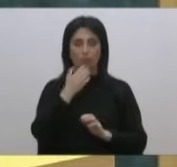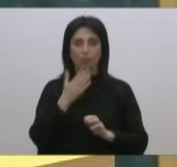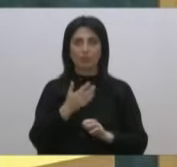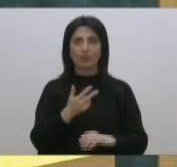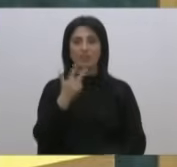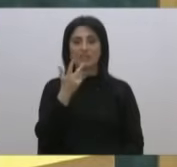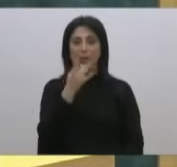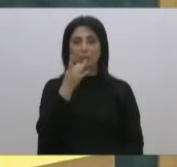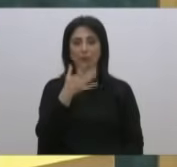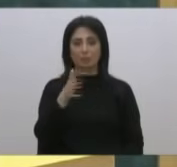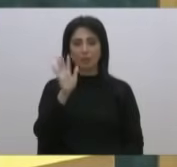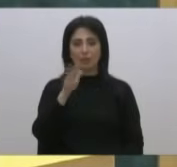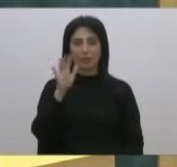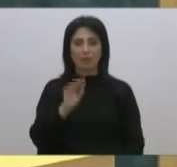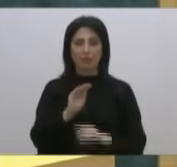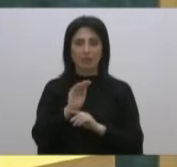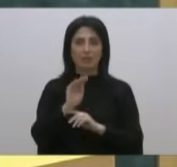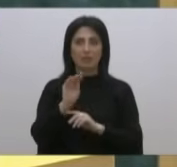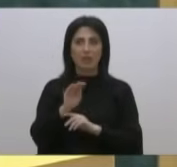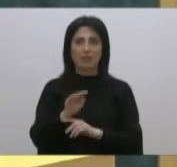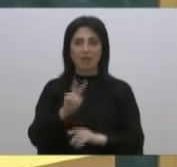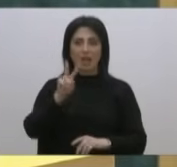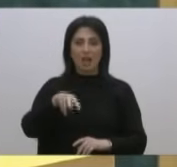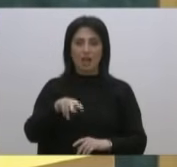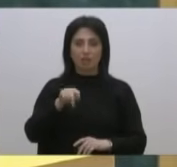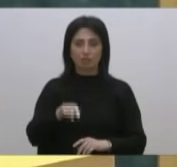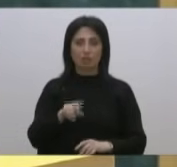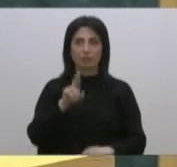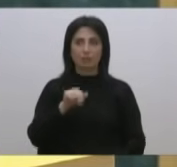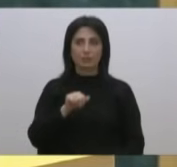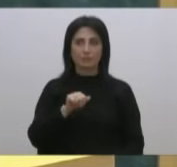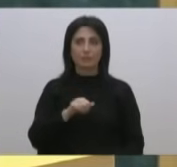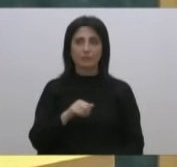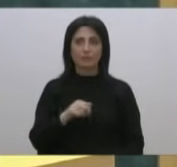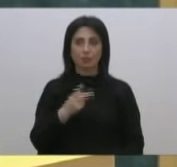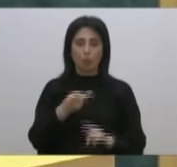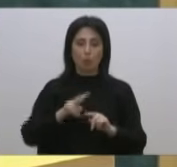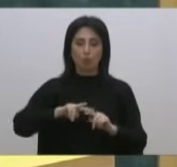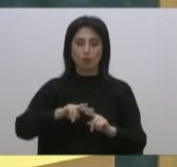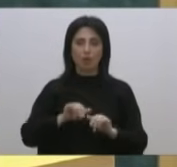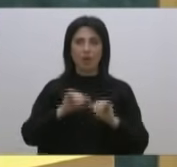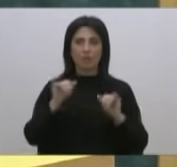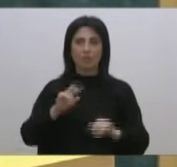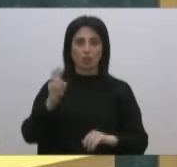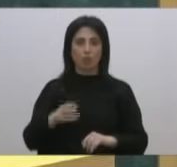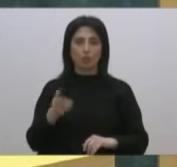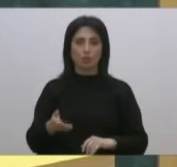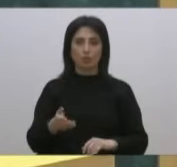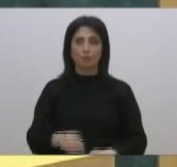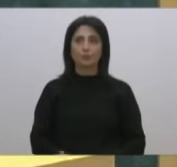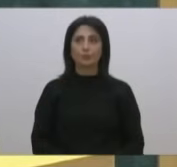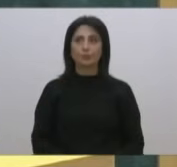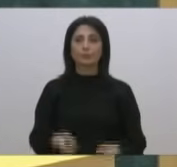პროდუქტი. სამჯერ და მეტად გაიზარდა ლარში და თითქმის ორჯერ გაიზარდა